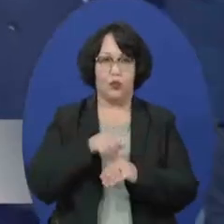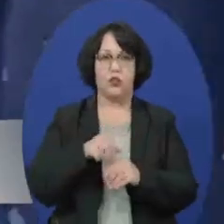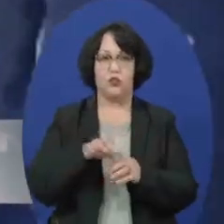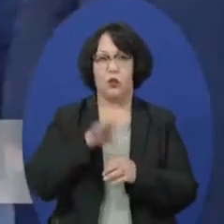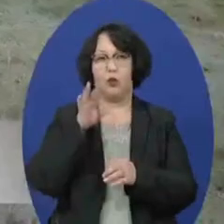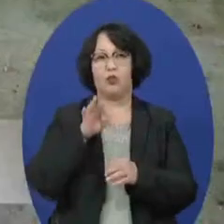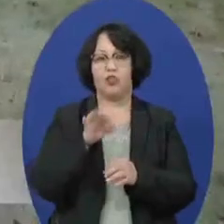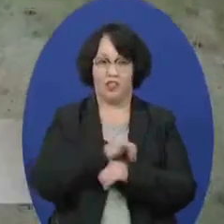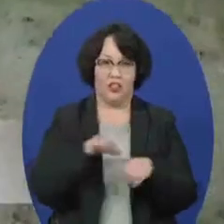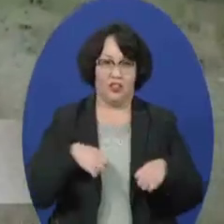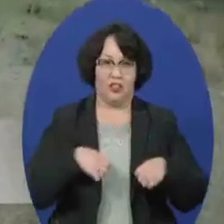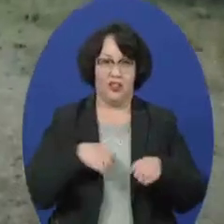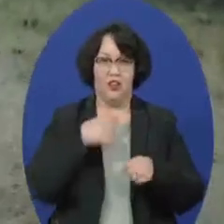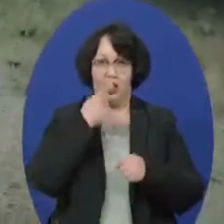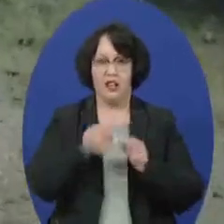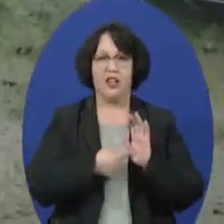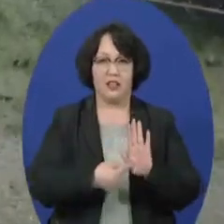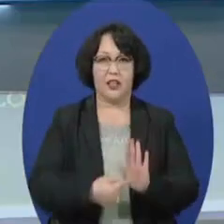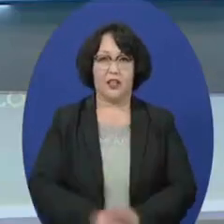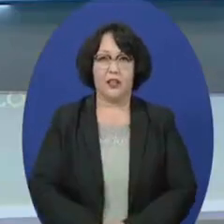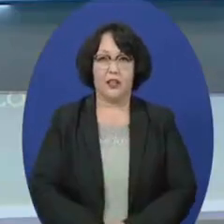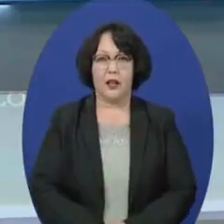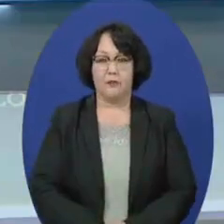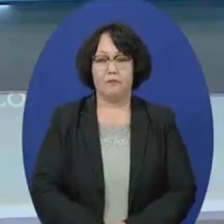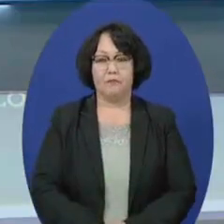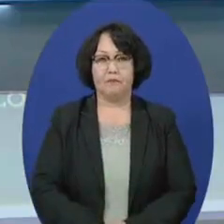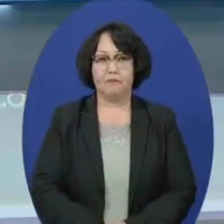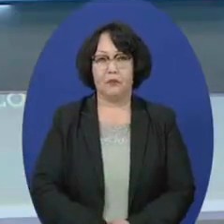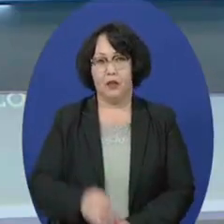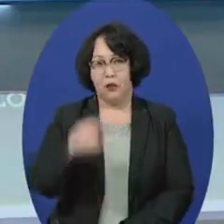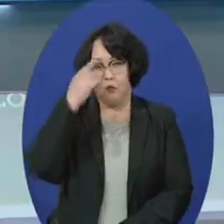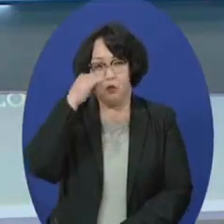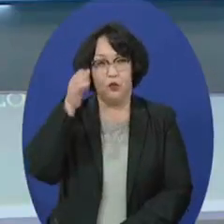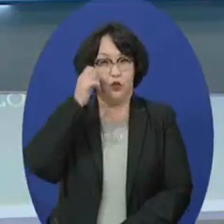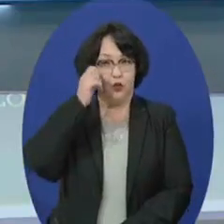илэрхийллээ. Монгол улсын ерөнхийлөгчийн 2